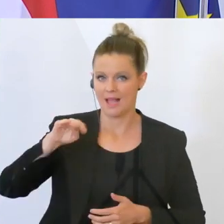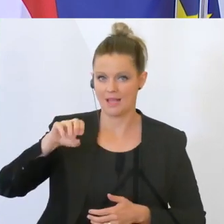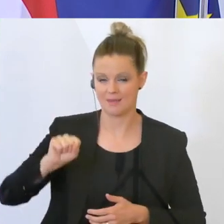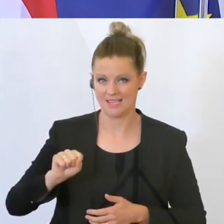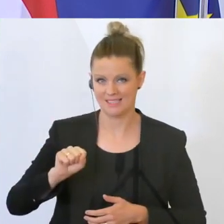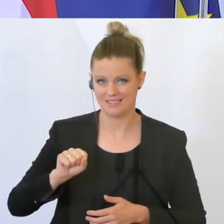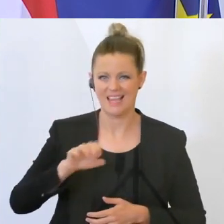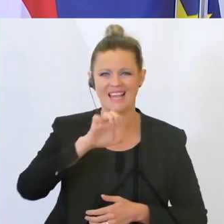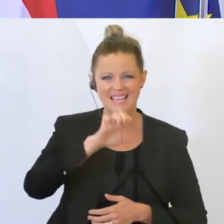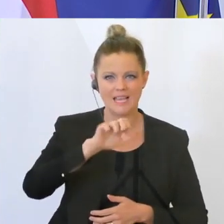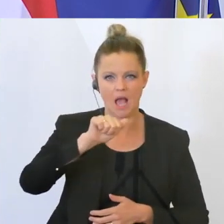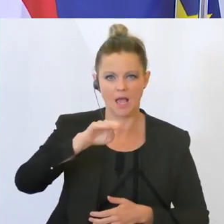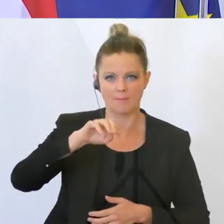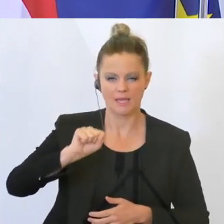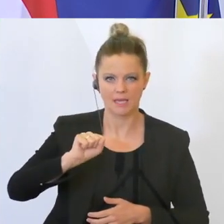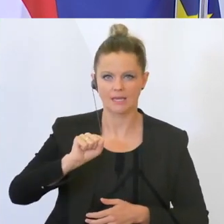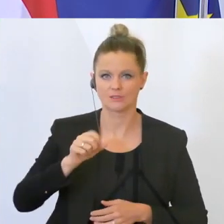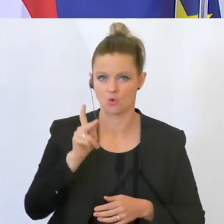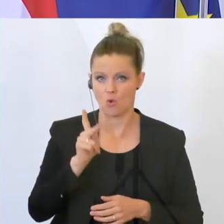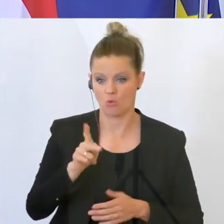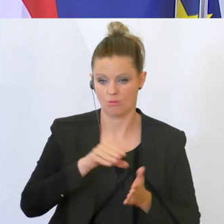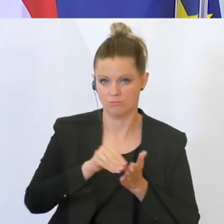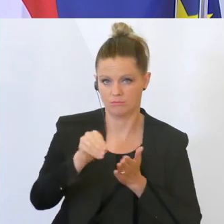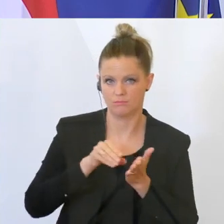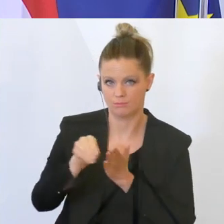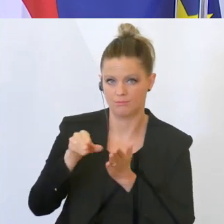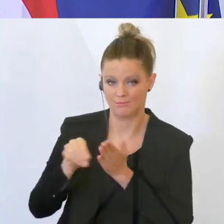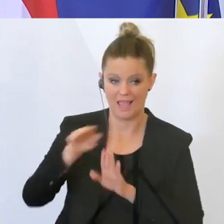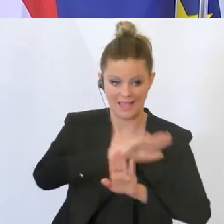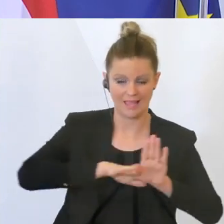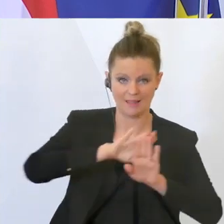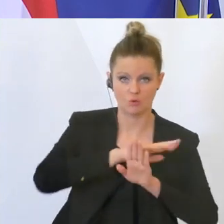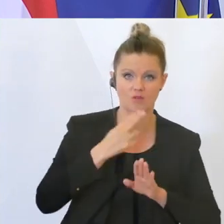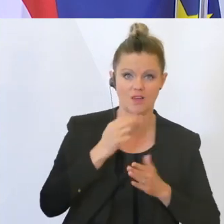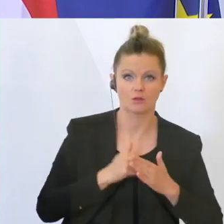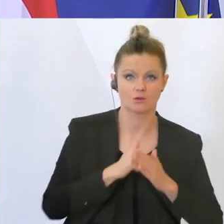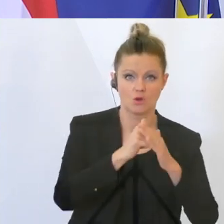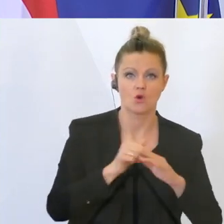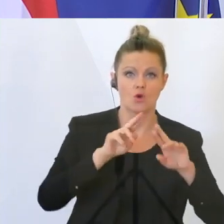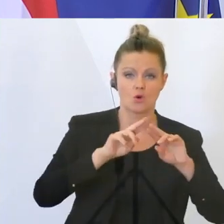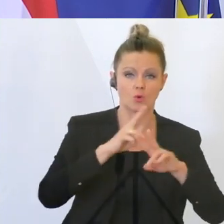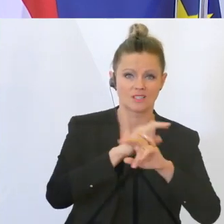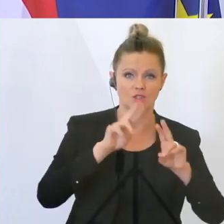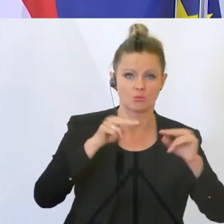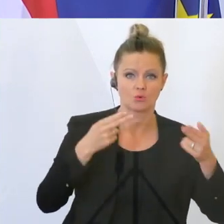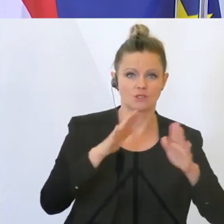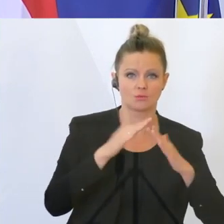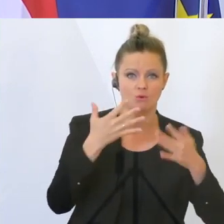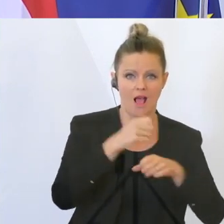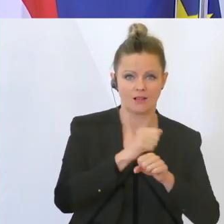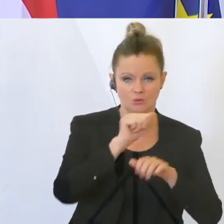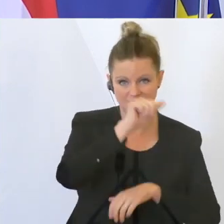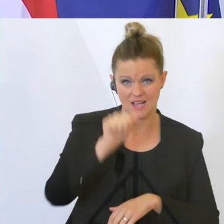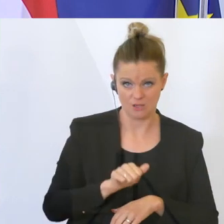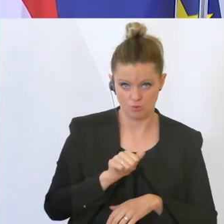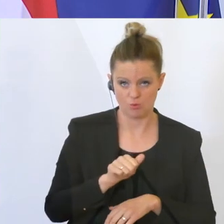über das IAMS-Konto, werden die Auszahlungen gemacht. Im Hintergrund unterstützt die österreichische Bundesbuchhaltungsagentur, und hier wird in vereinten